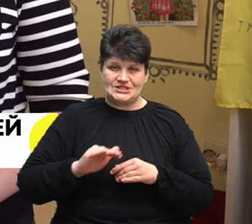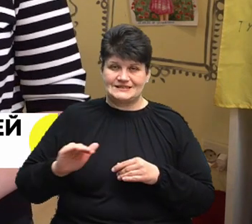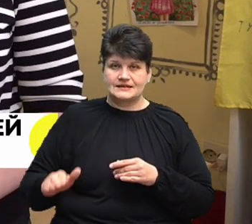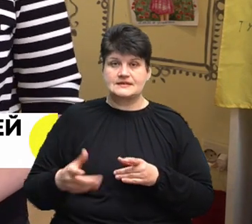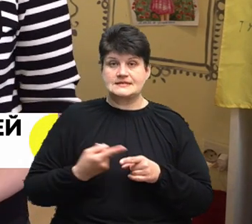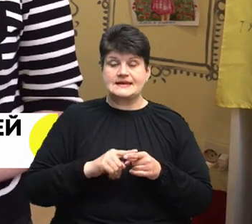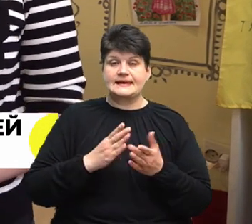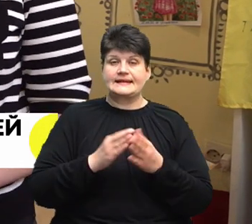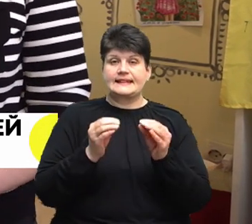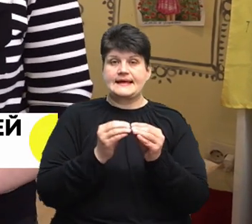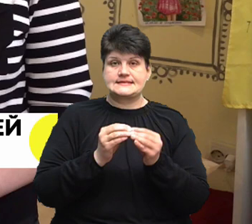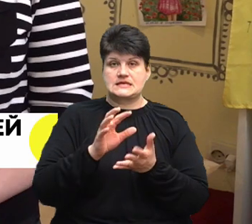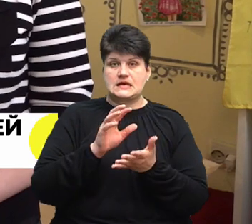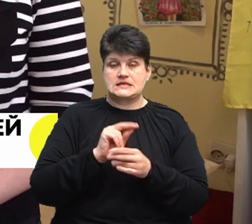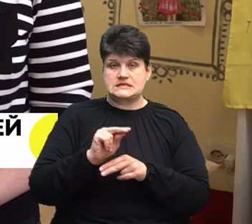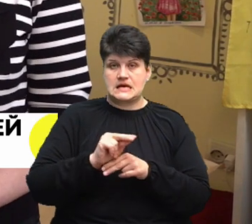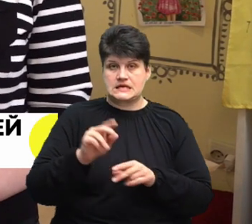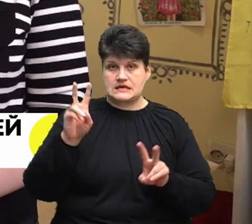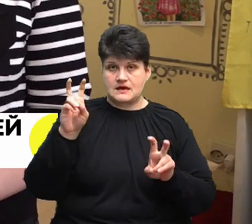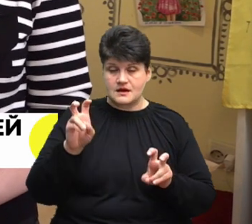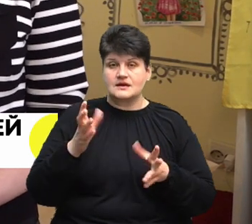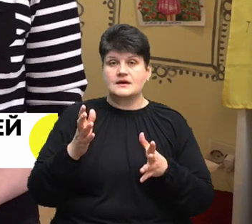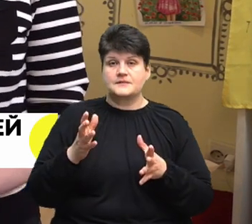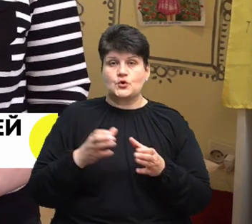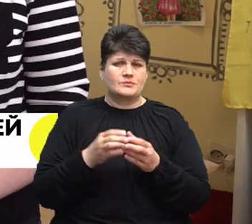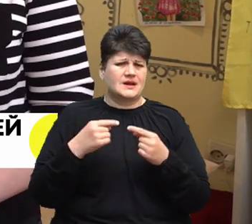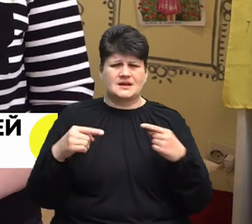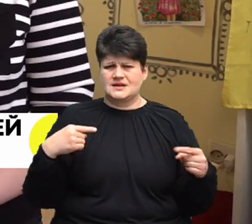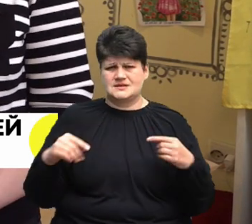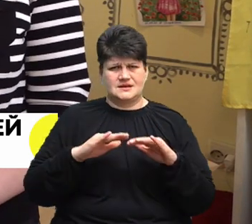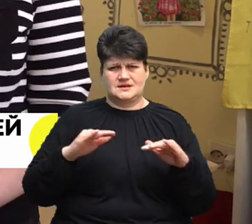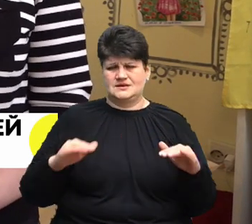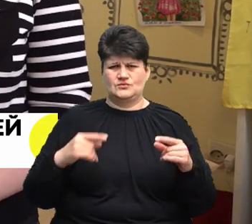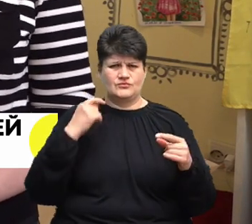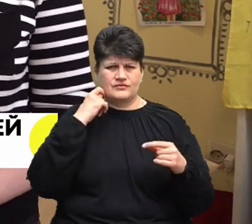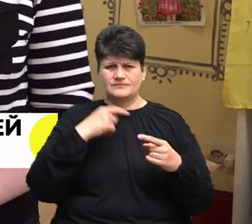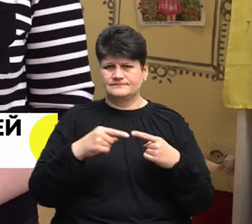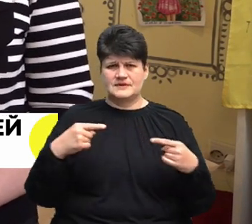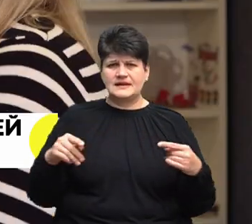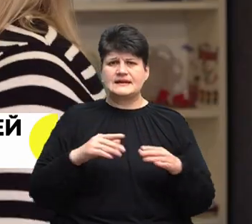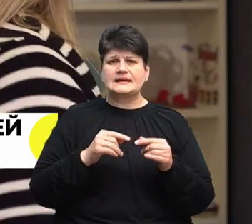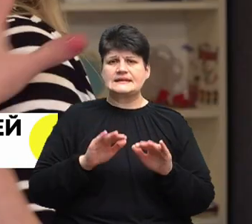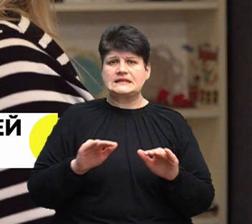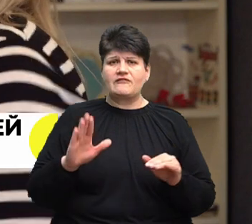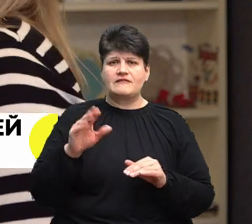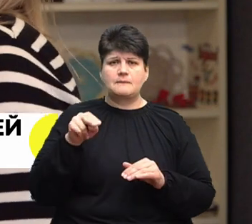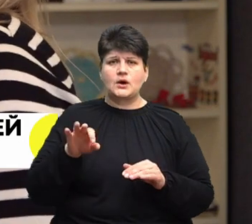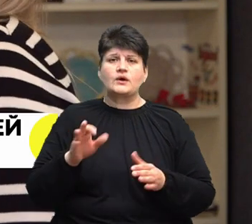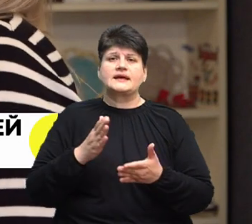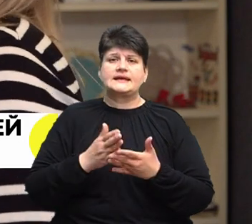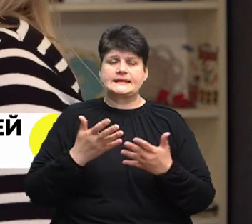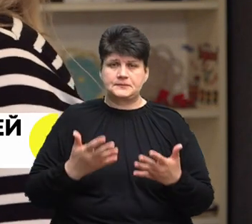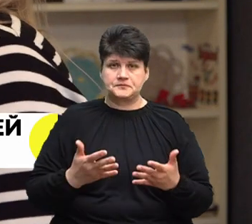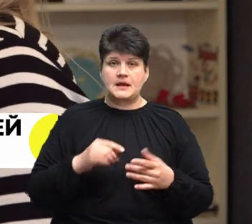занять. Групка набирається діток різного віку, тому що це дітки ВПО, які дітки є. Психологиня